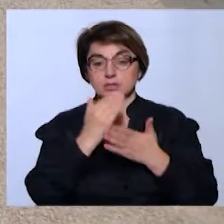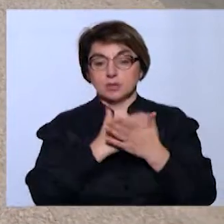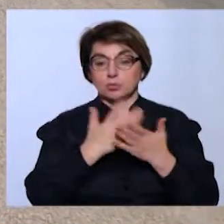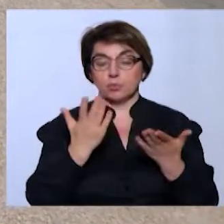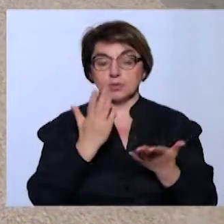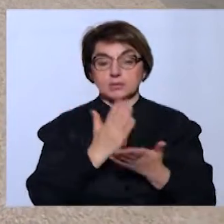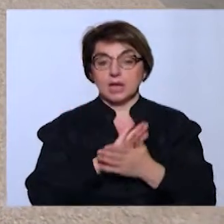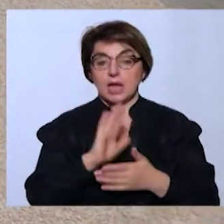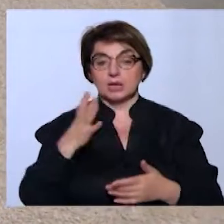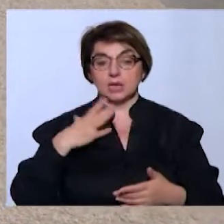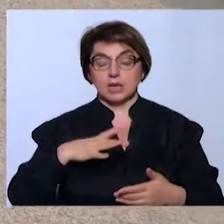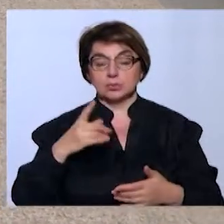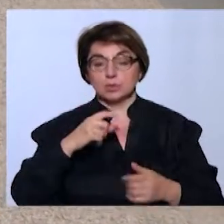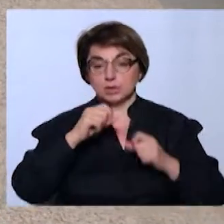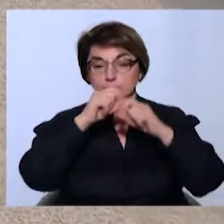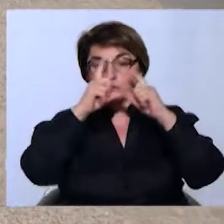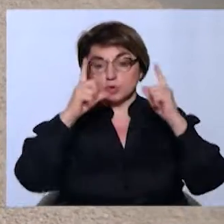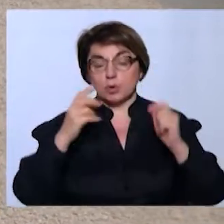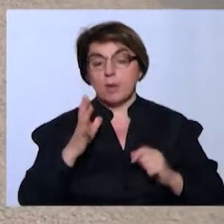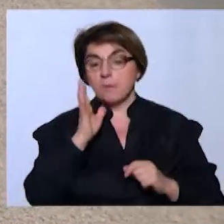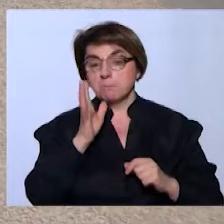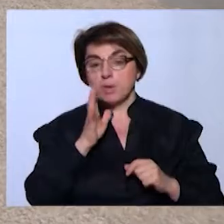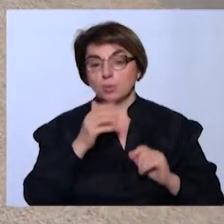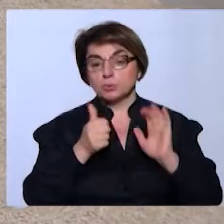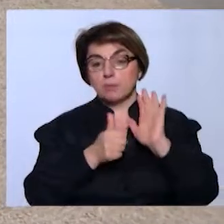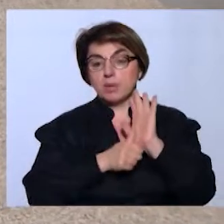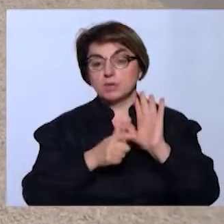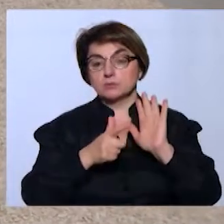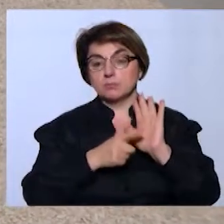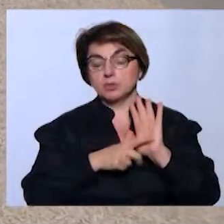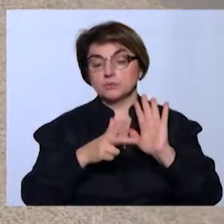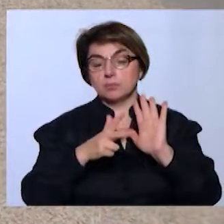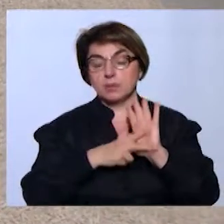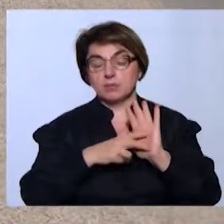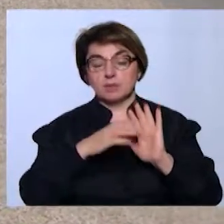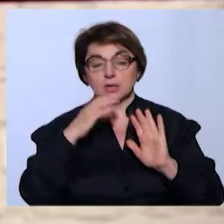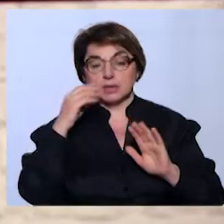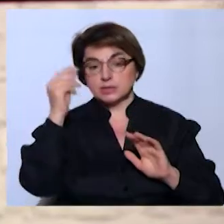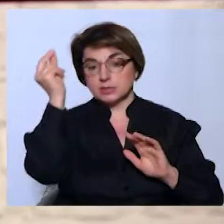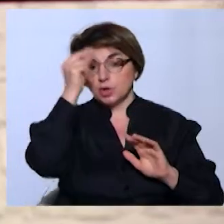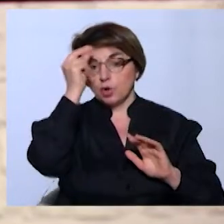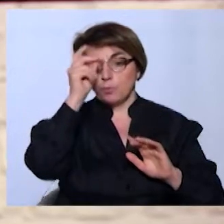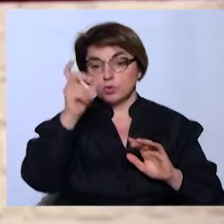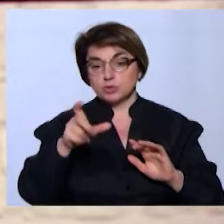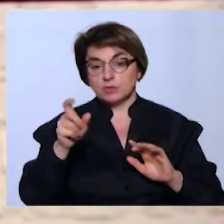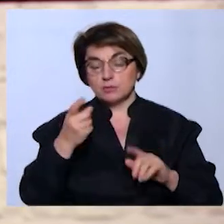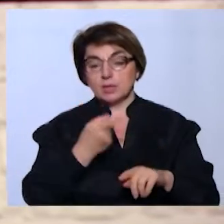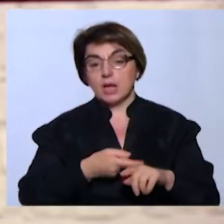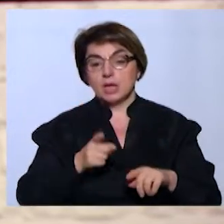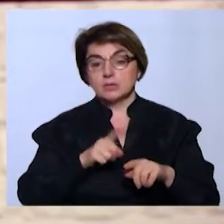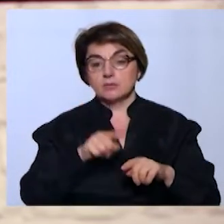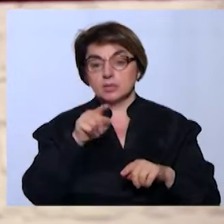განკუთვნილია არაქართულენოვანი სკოლების მეხუთე, მეექვსე, მეშვიდე და მერვე კლასის მოსწავლეებისთვის და ასევე